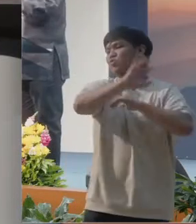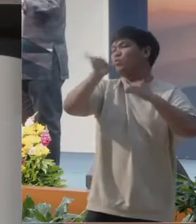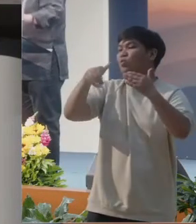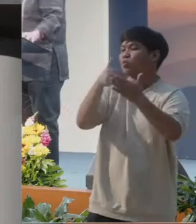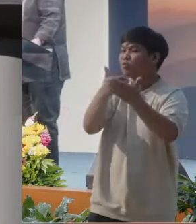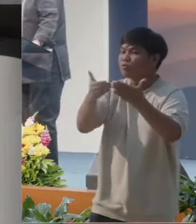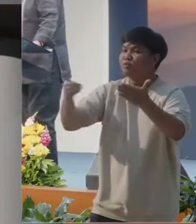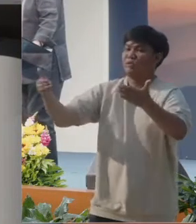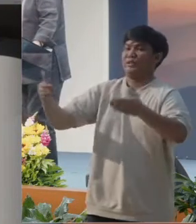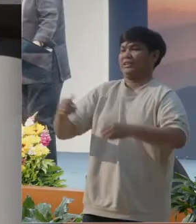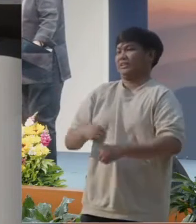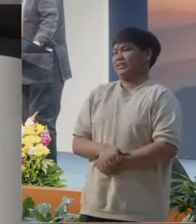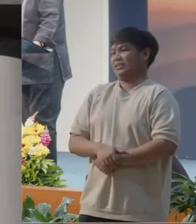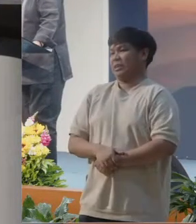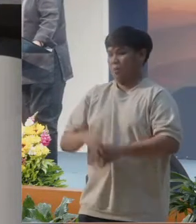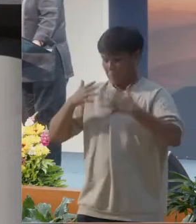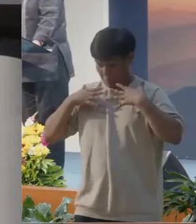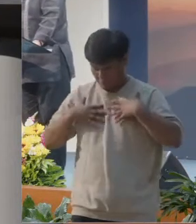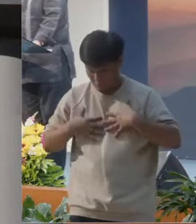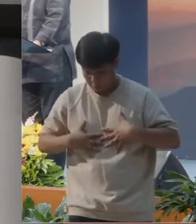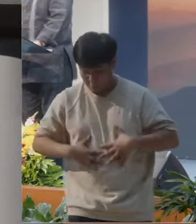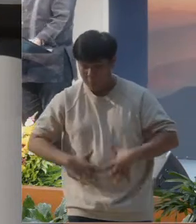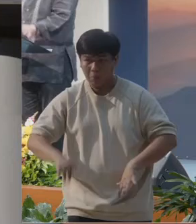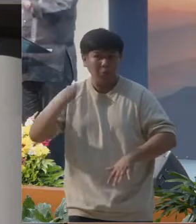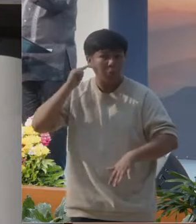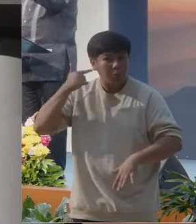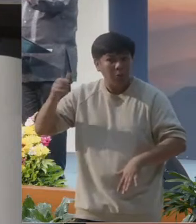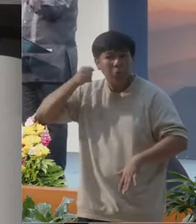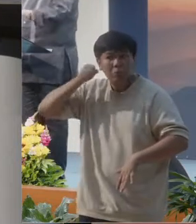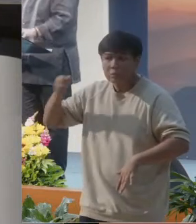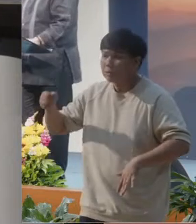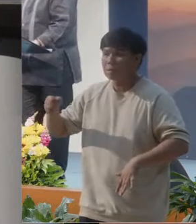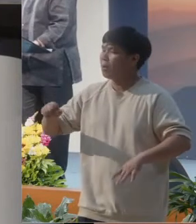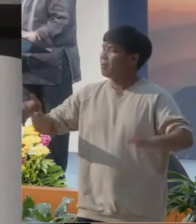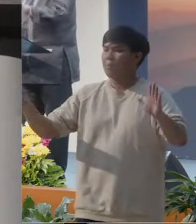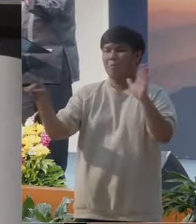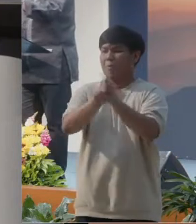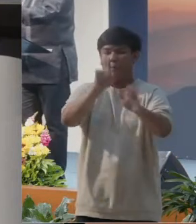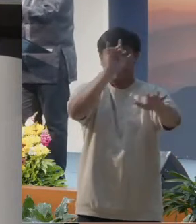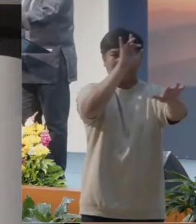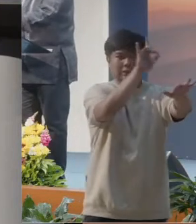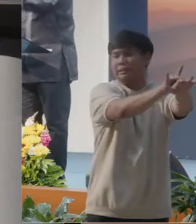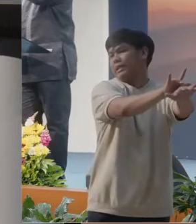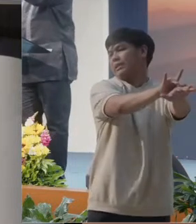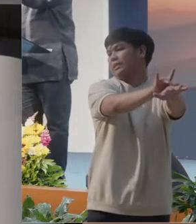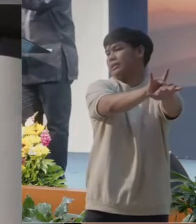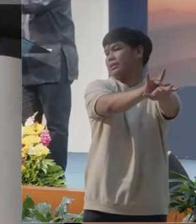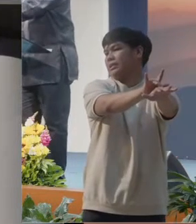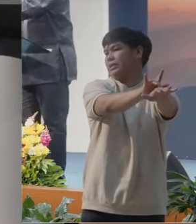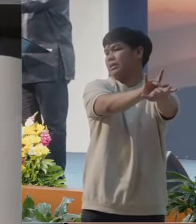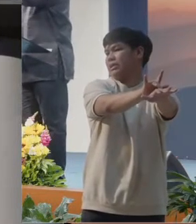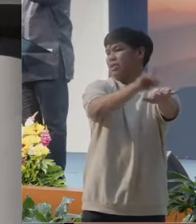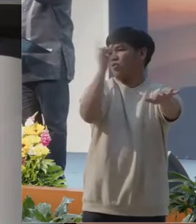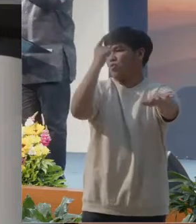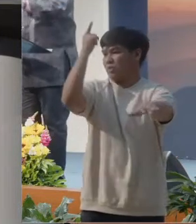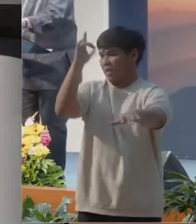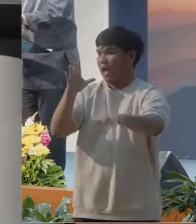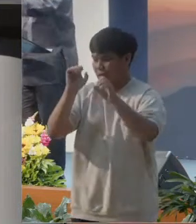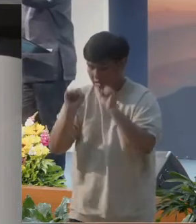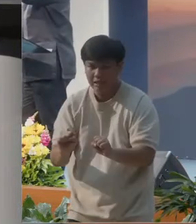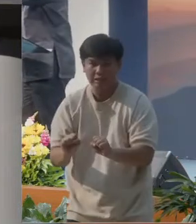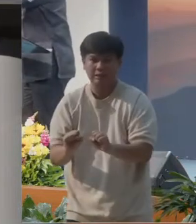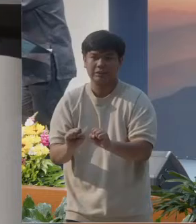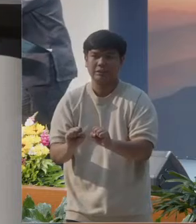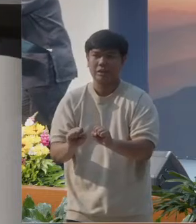ang kanilang mga gamit. Kaya't wala pong ibang makahahawak noon kung hindi lamang ang Panginoon sapagkat yun po